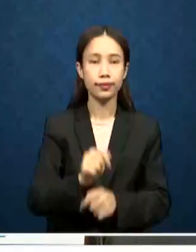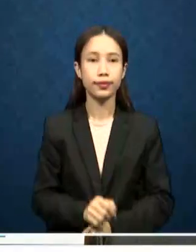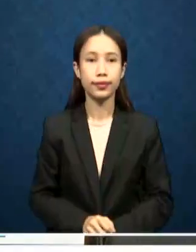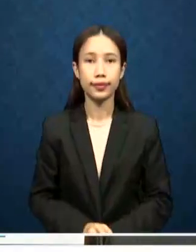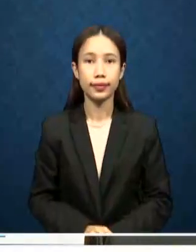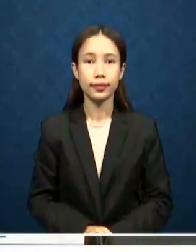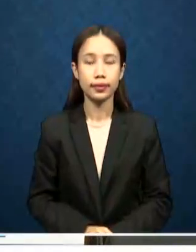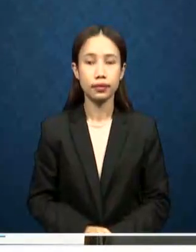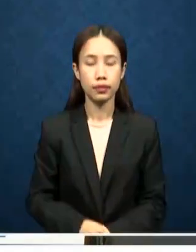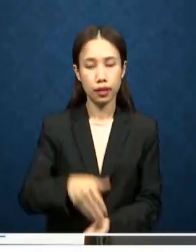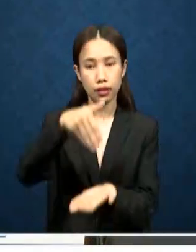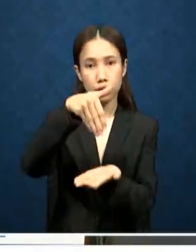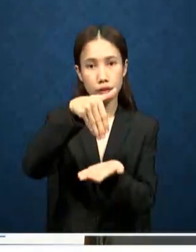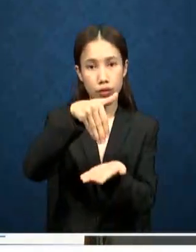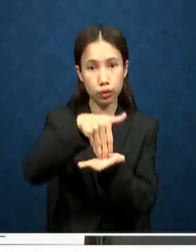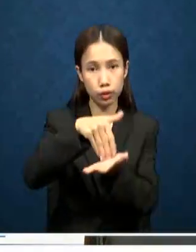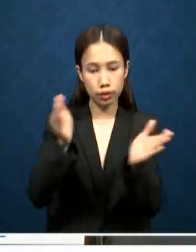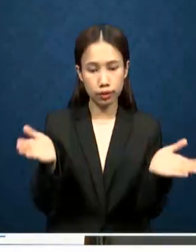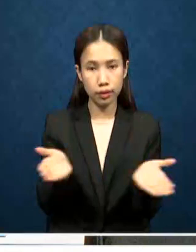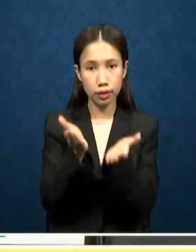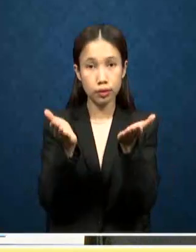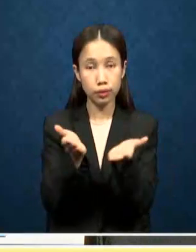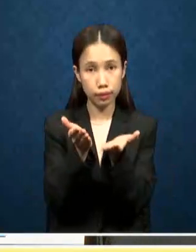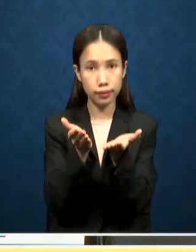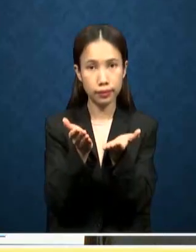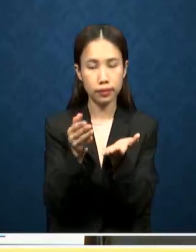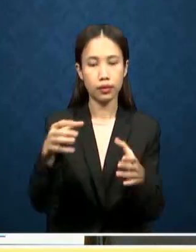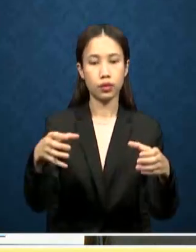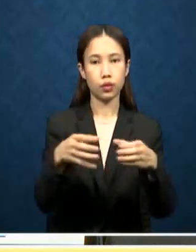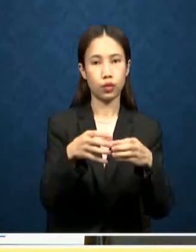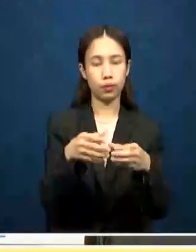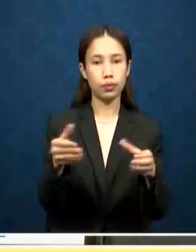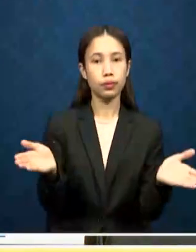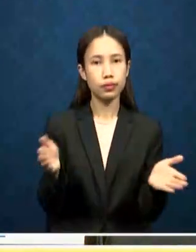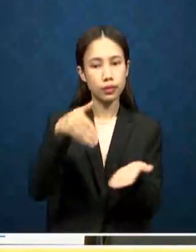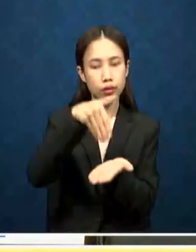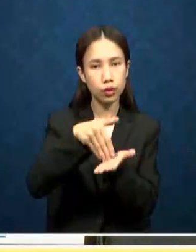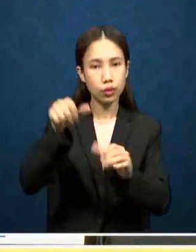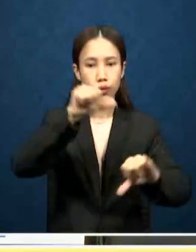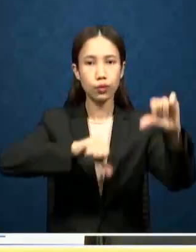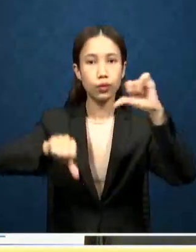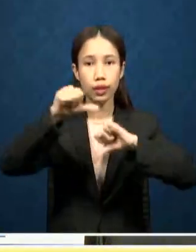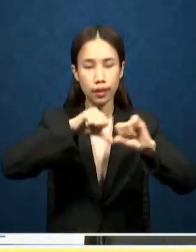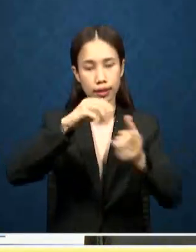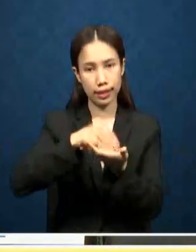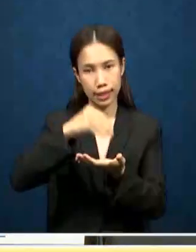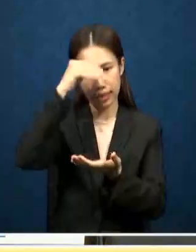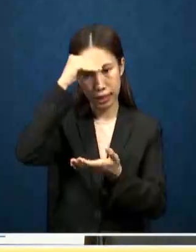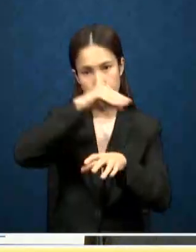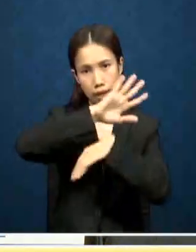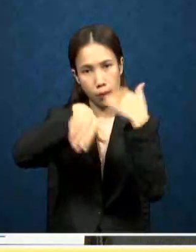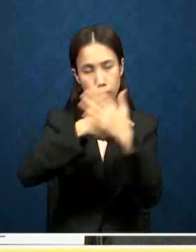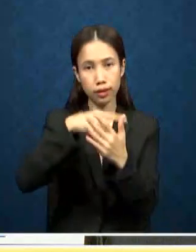กลุ่มกลุ่มศูนย์ส่งเสริมเพื่อการศึกเอ่อกลุ่มศูนย์วิทยาศาสตร์เพื่อการศึกษาจำนวน 17แห่งทั่ว